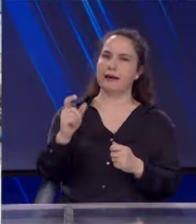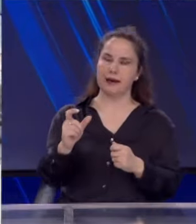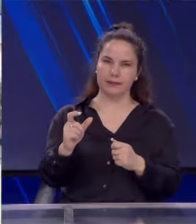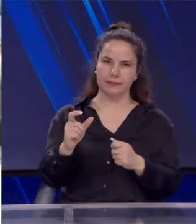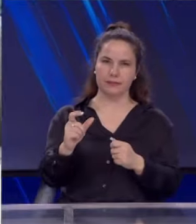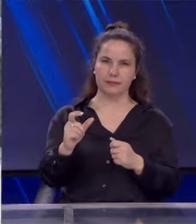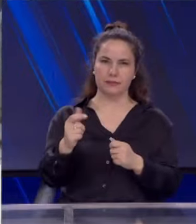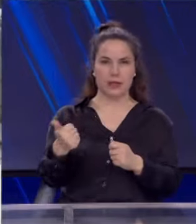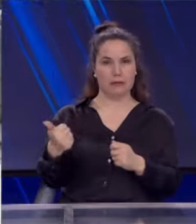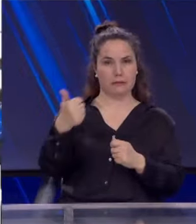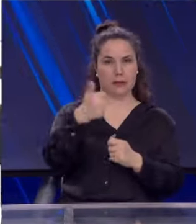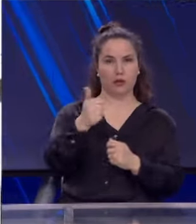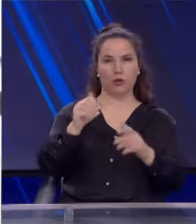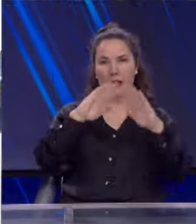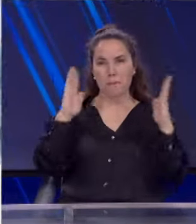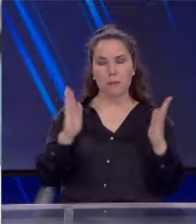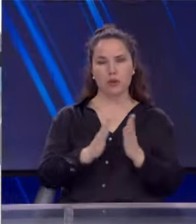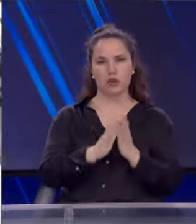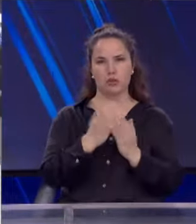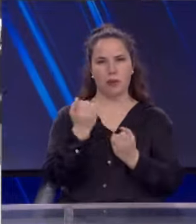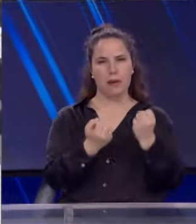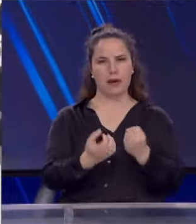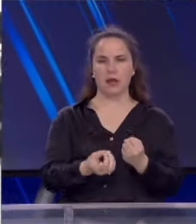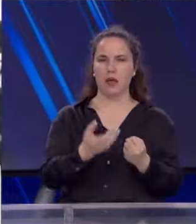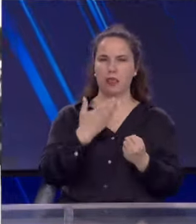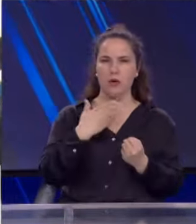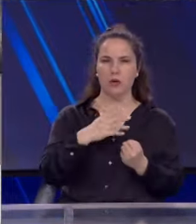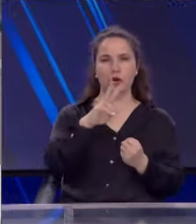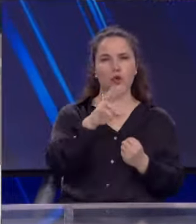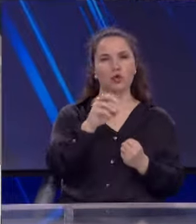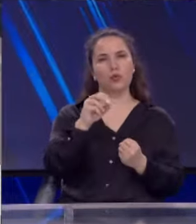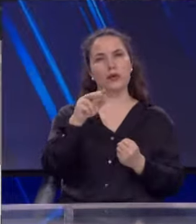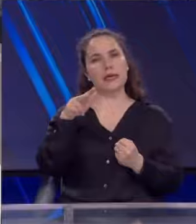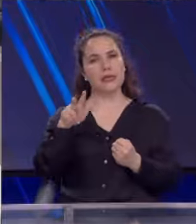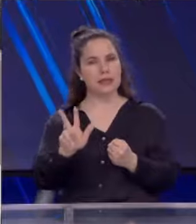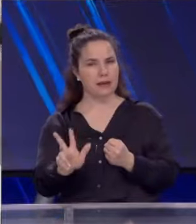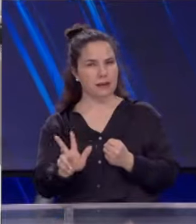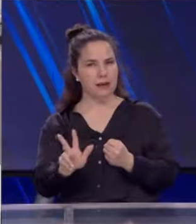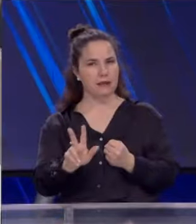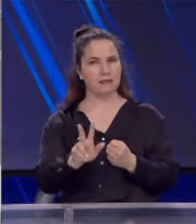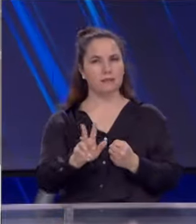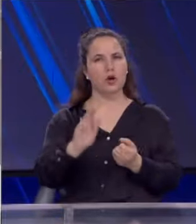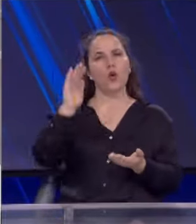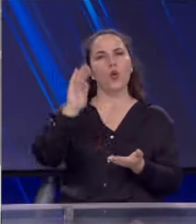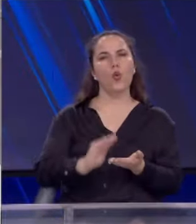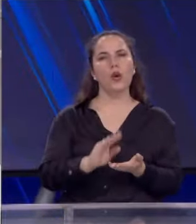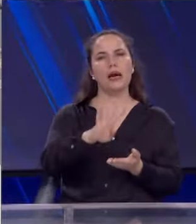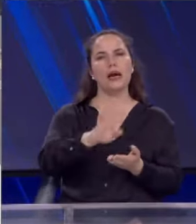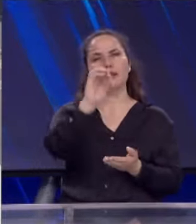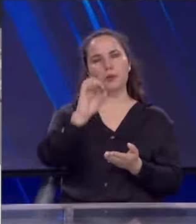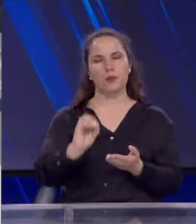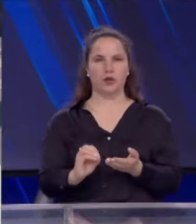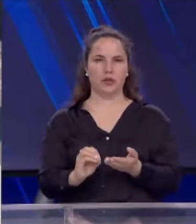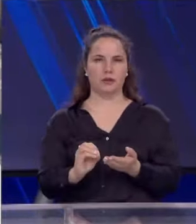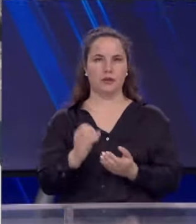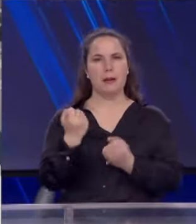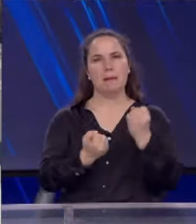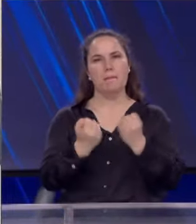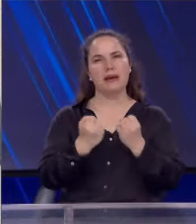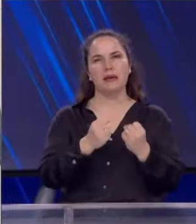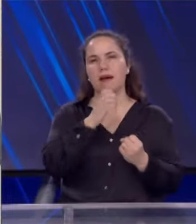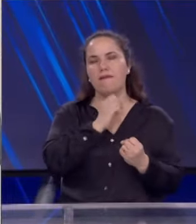Transportit Rrugor, në 2023-shin u regjistruan 4% më pak mjete, me vjetërsi mbi 20 vjeçare se në